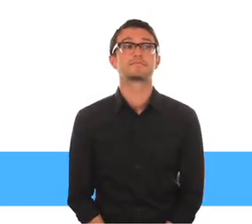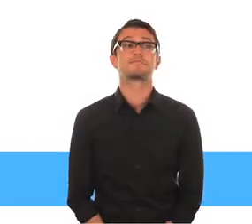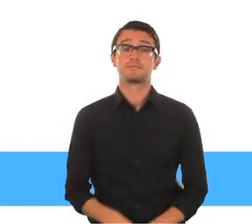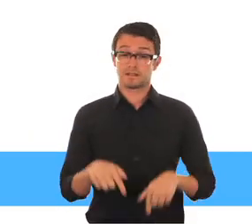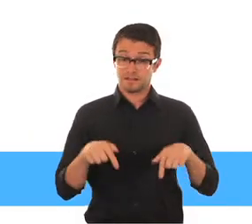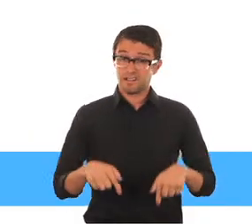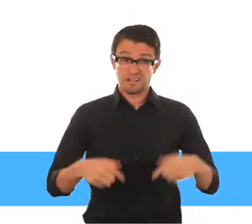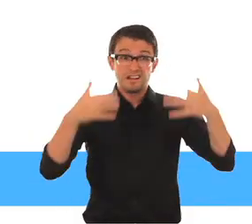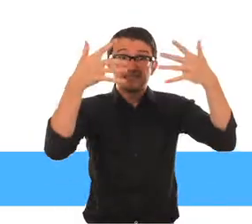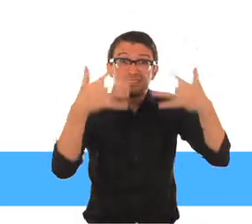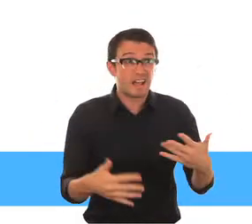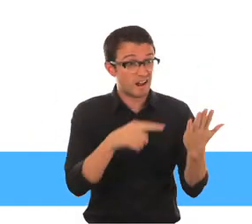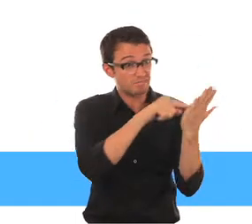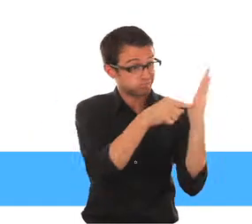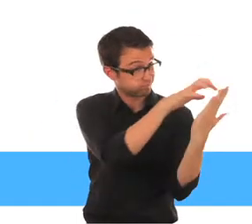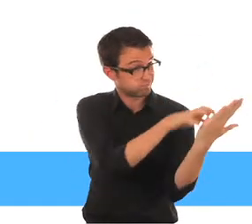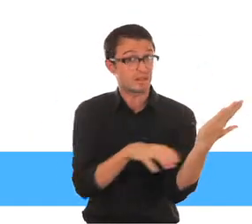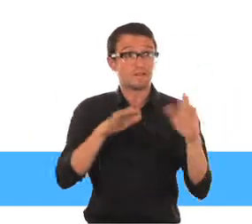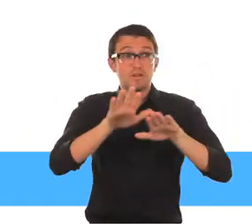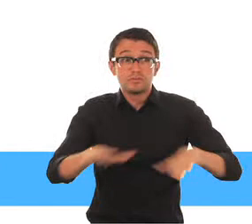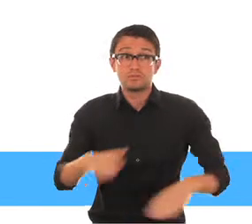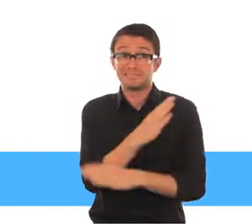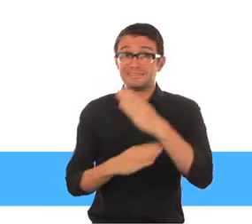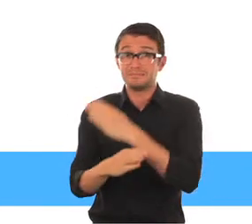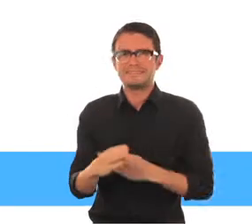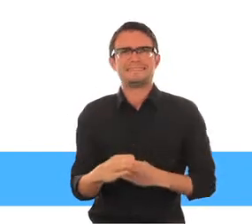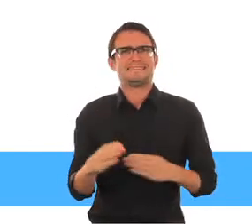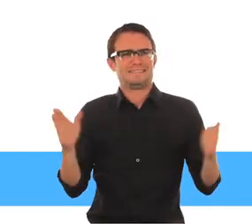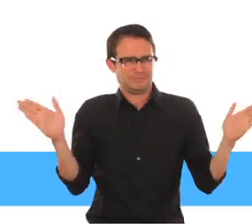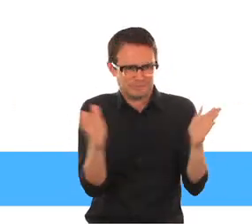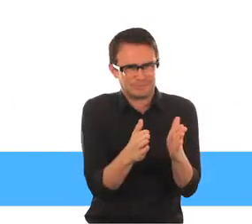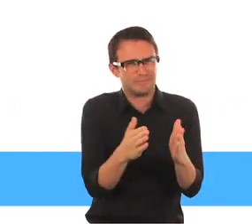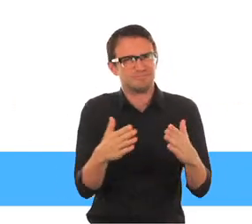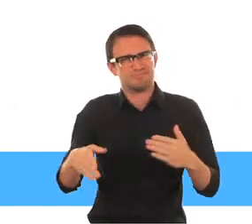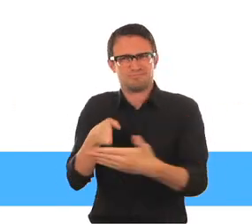La collecte de données sur les enfants handicapés continue à constituer un défi majeur.